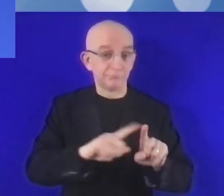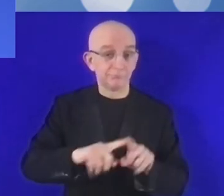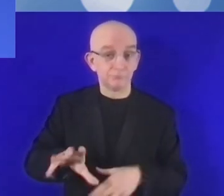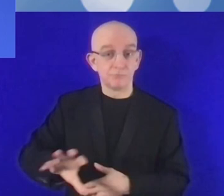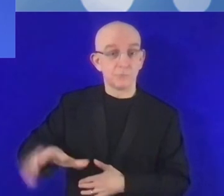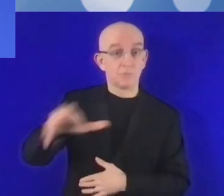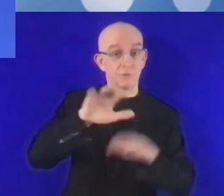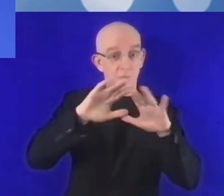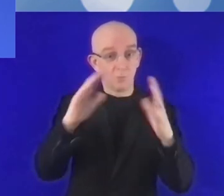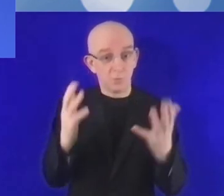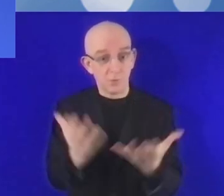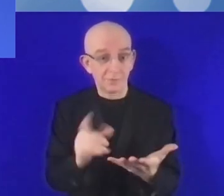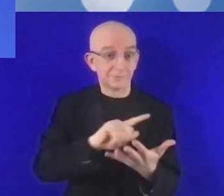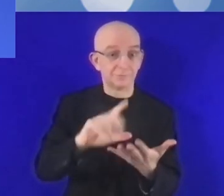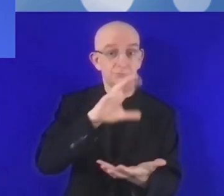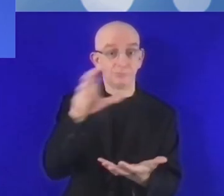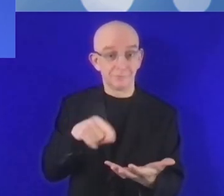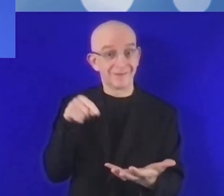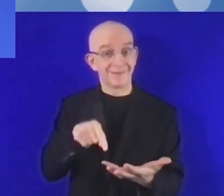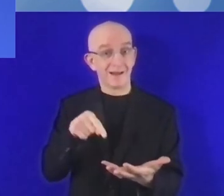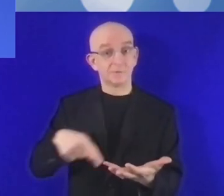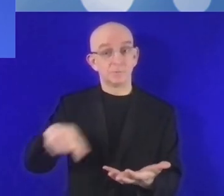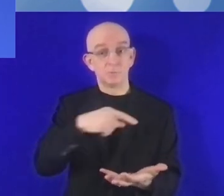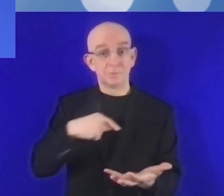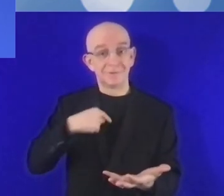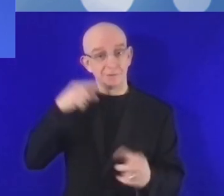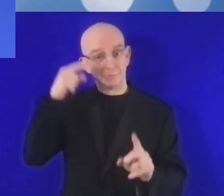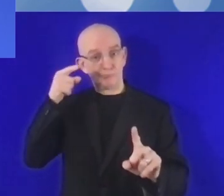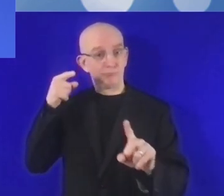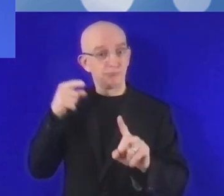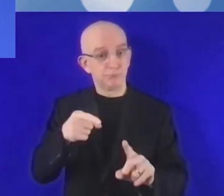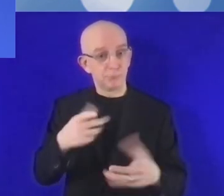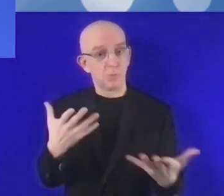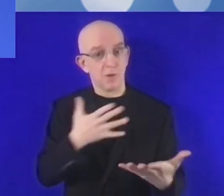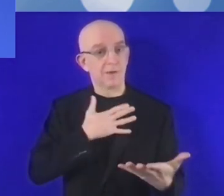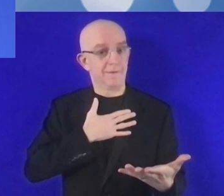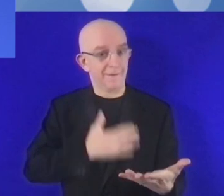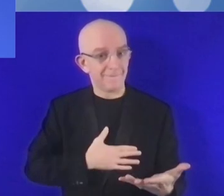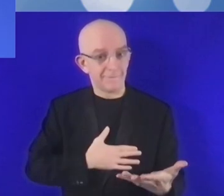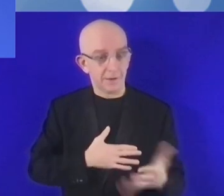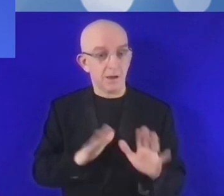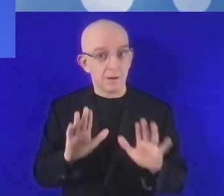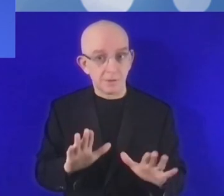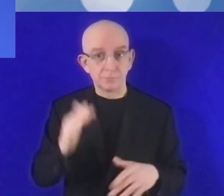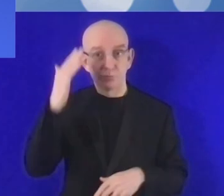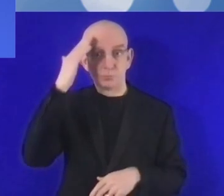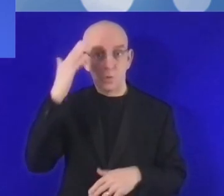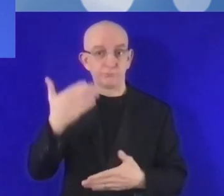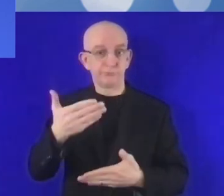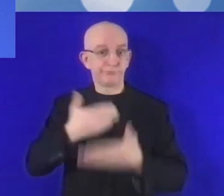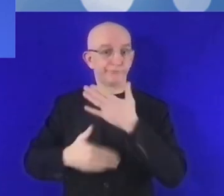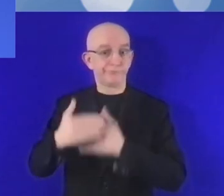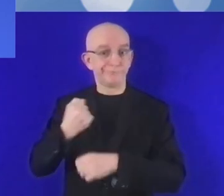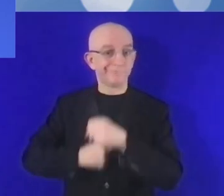интернет-саммит прошел в цифровом режиме с большой польской компонентой. Поляки были очень активными